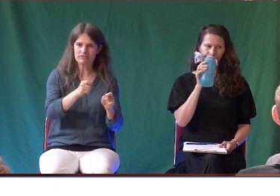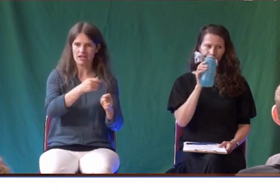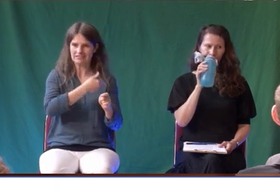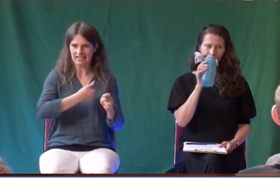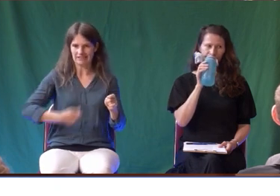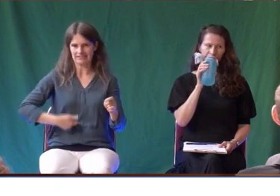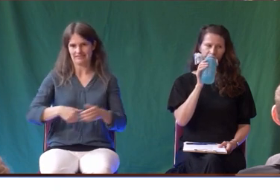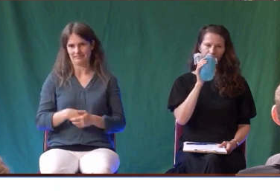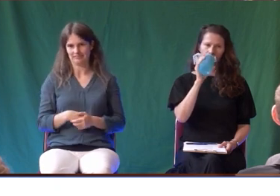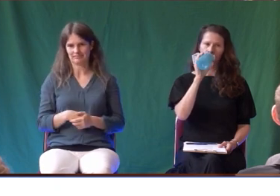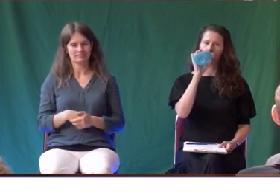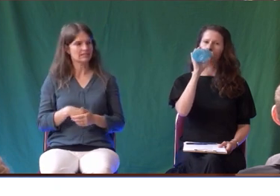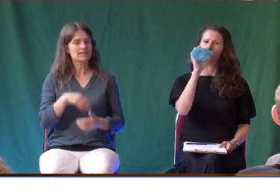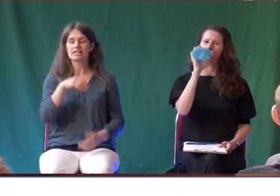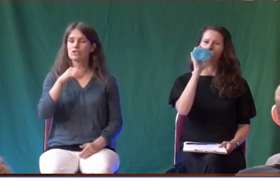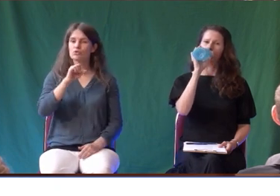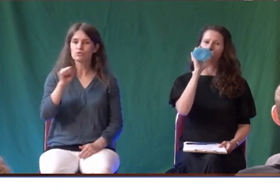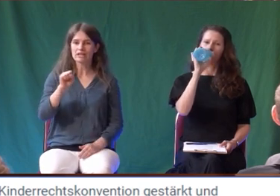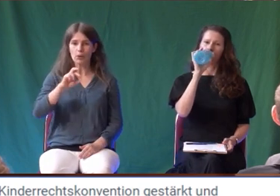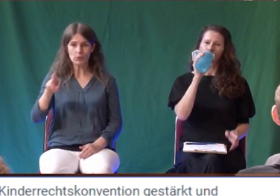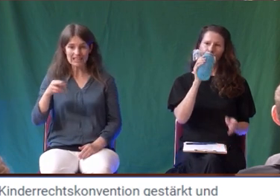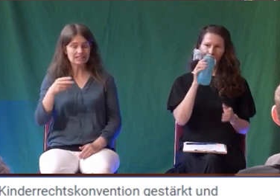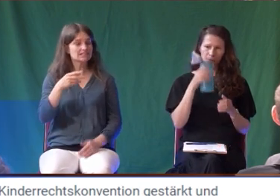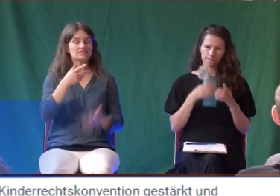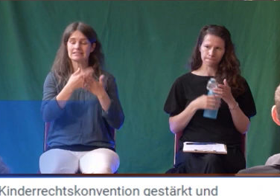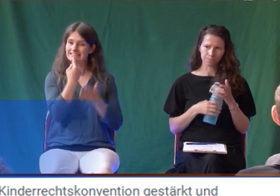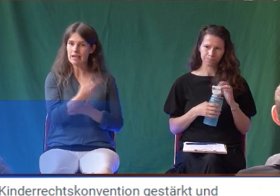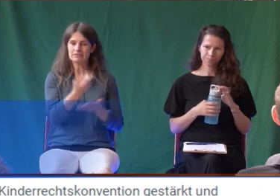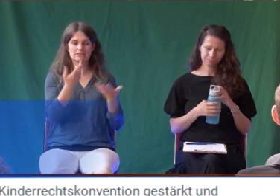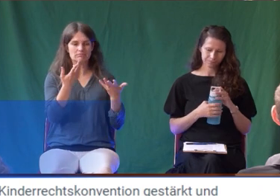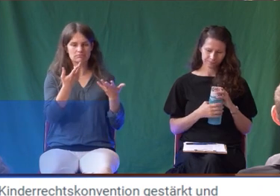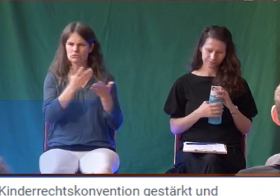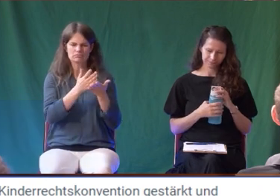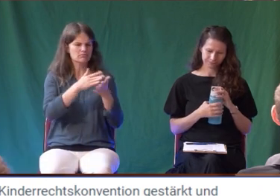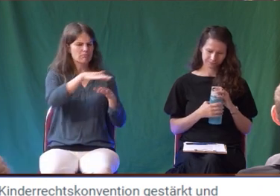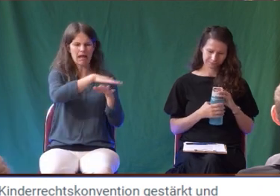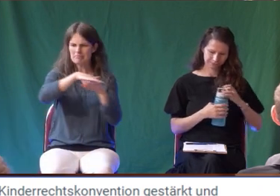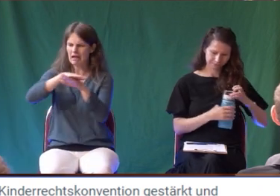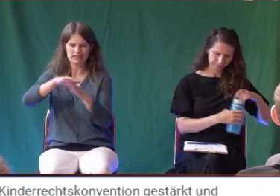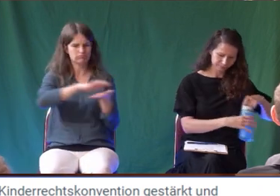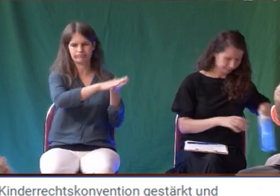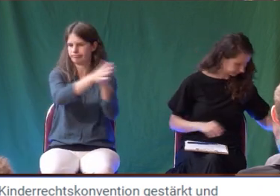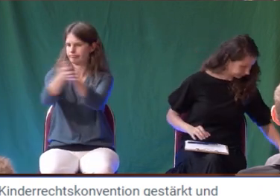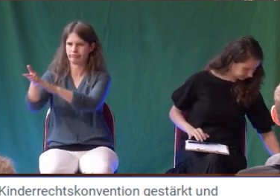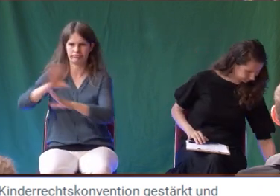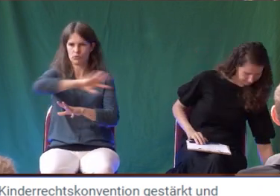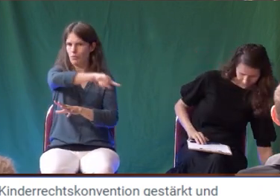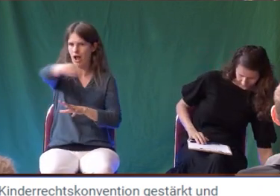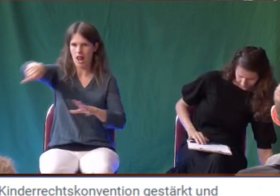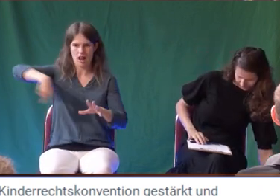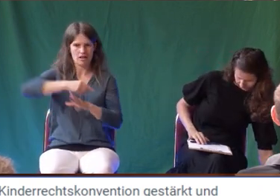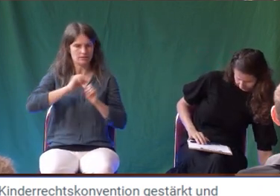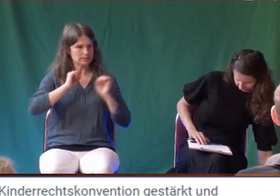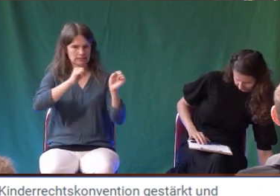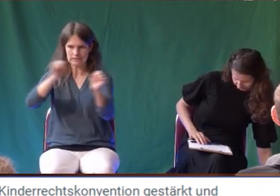Sachsen Susann rüthrich setzt sich Ressort übergreifend für die Rechte und den Schutz von Kindern